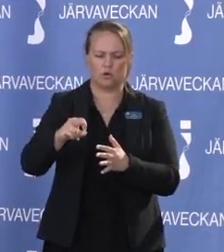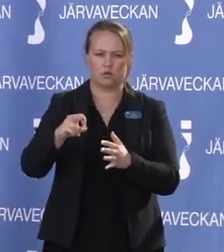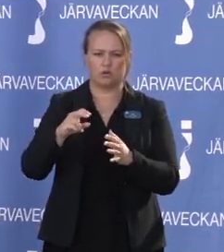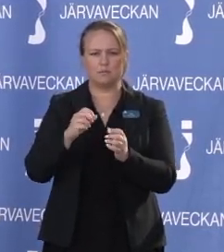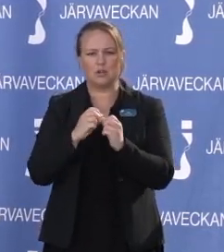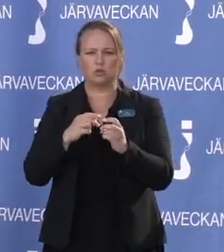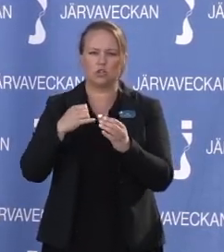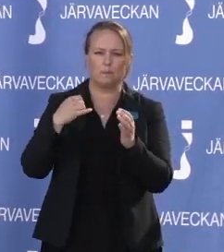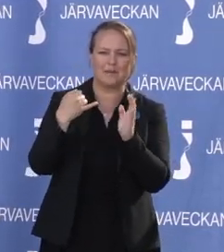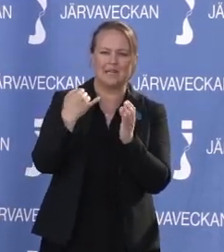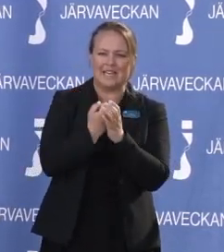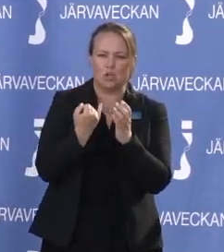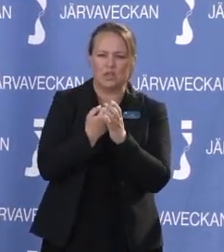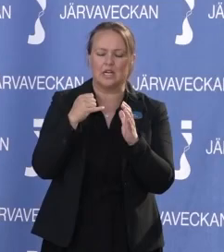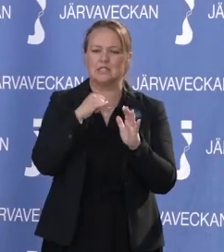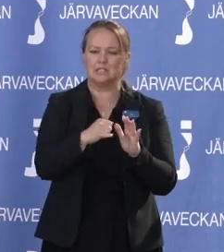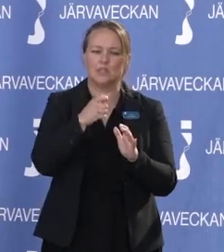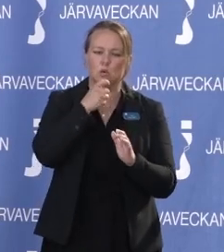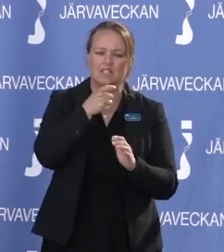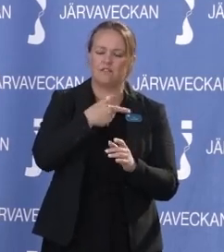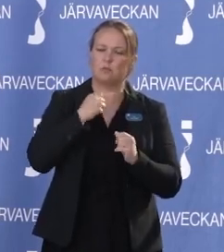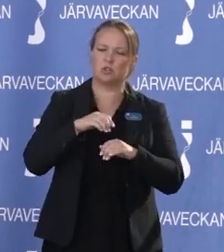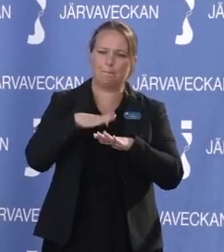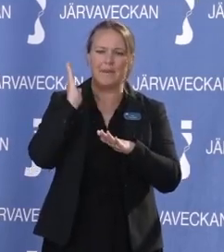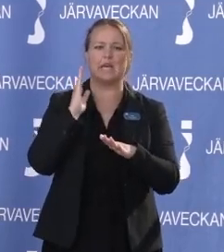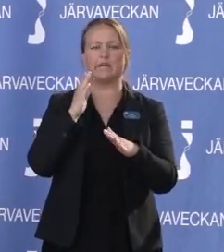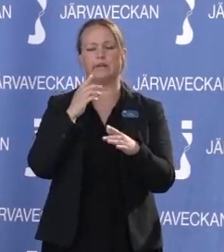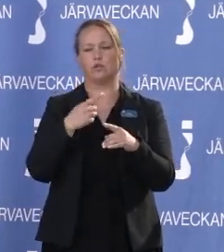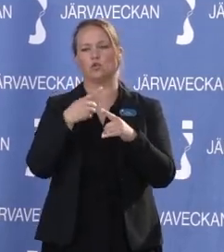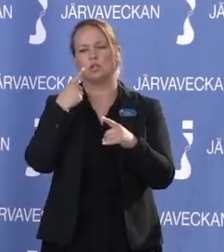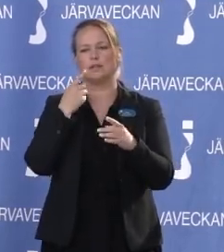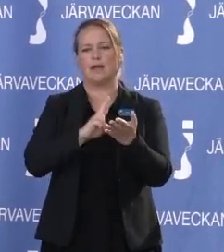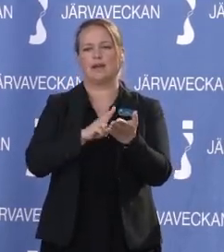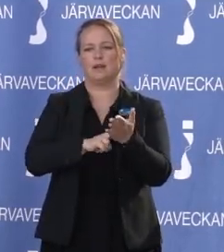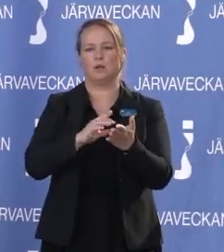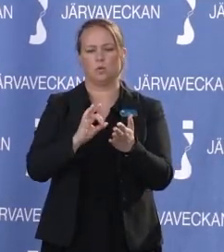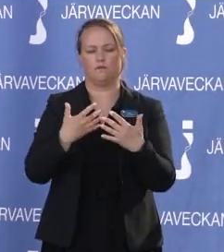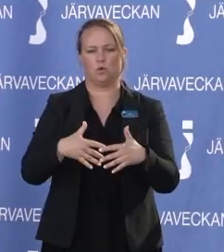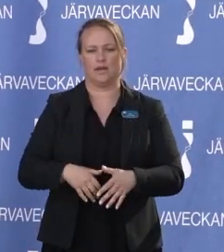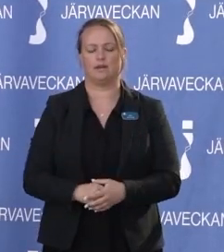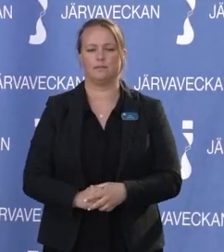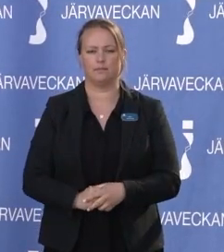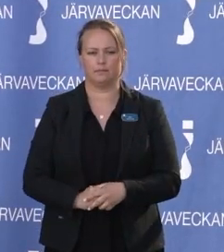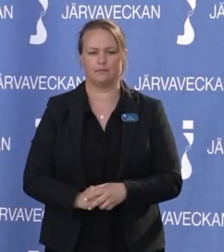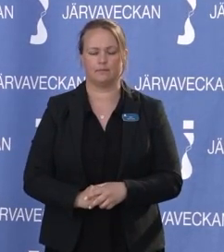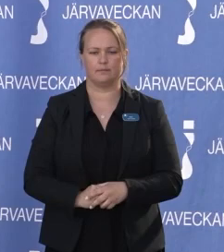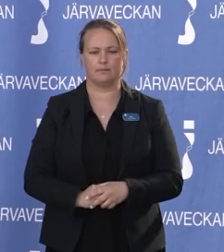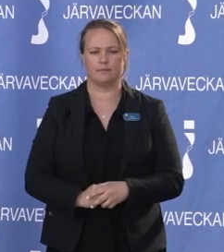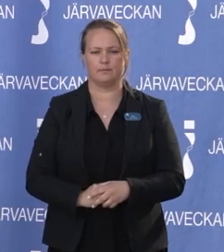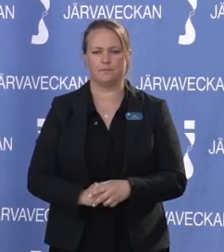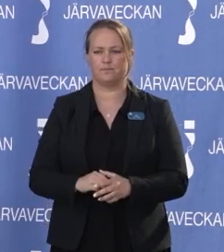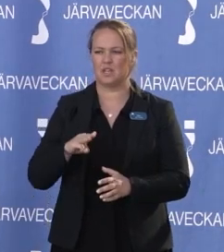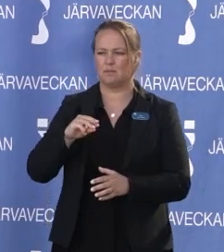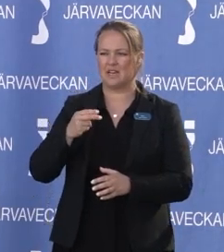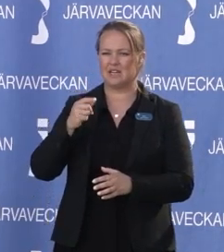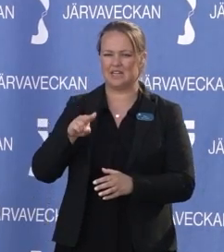journalistiken. Att en radikalare transparens. Mm. Martin, vill du säga något där? Nej, men jag håller